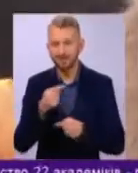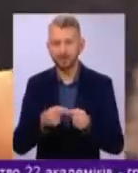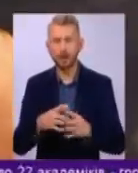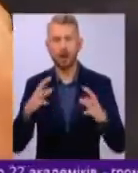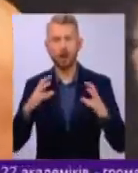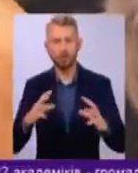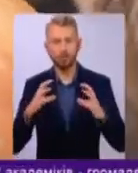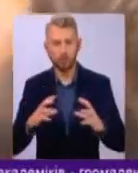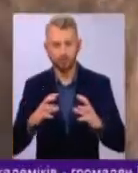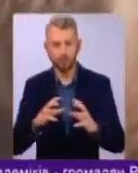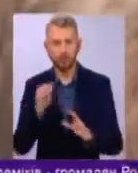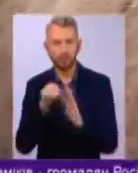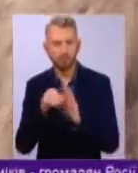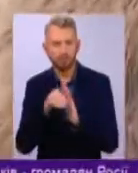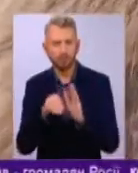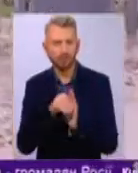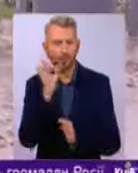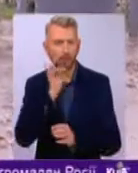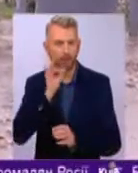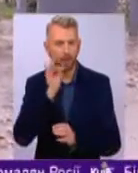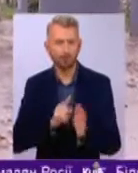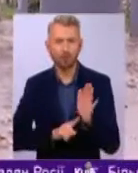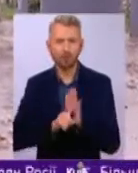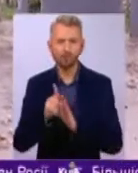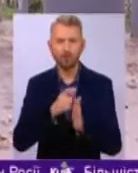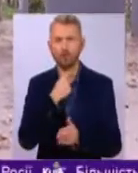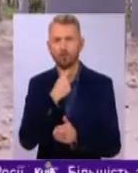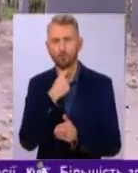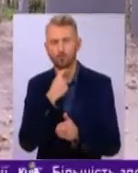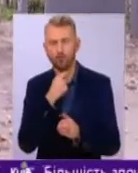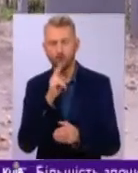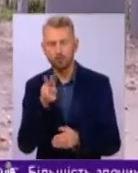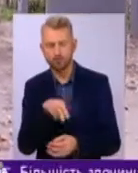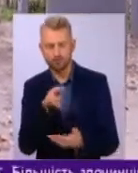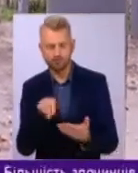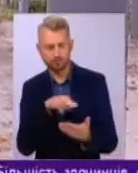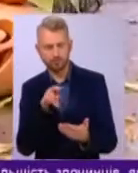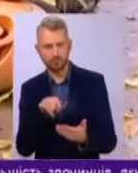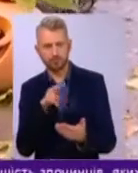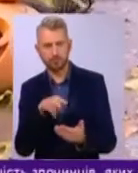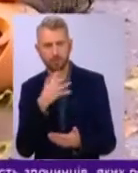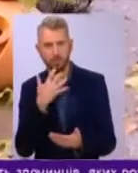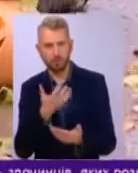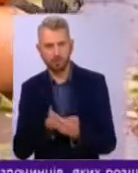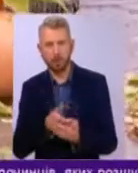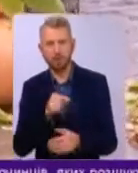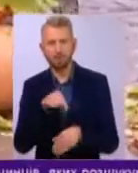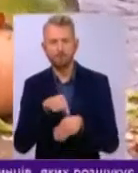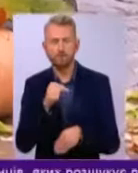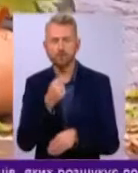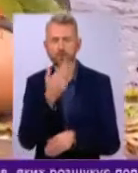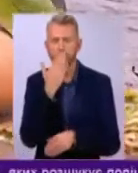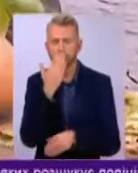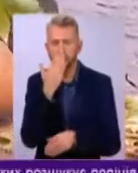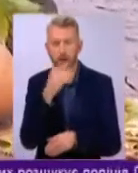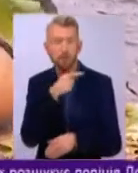гарбуз. Нафарширували овоч смаколиками. Спочатку хижі мешканці зоопарку роздивлялись гостинець здивовано, але відчувши запах м'яса, таки